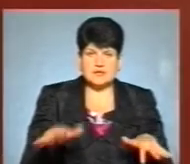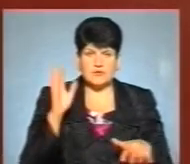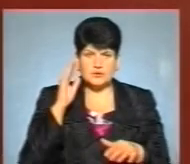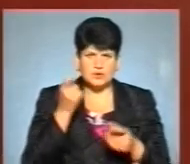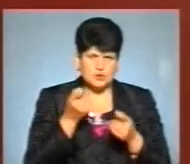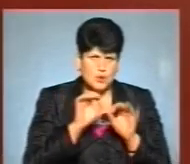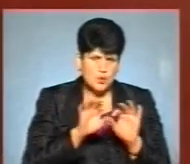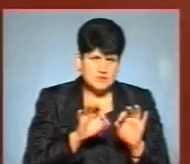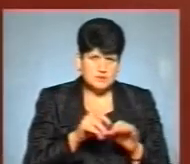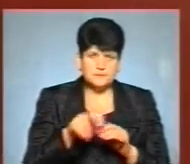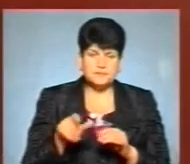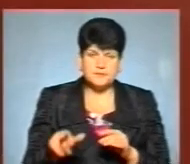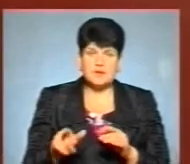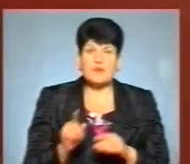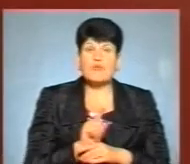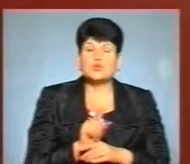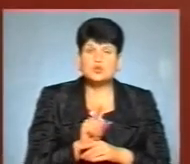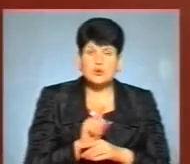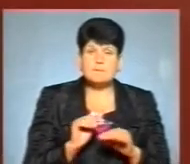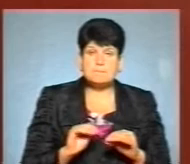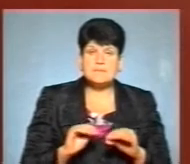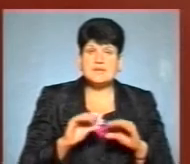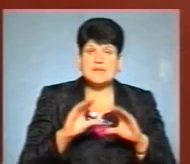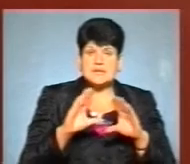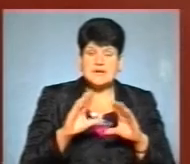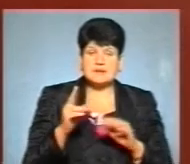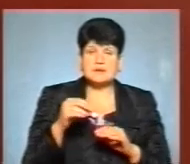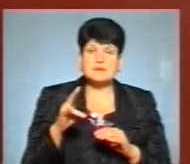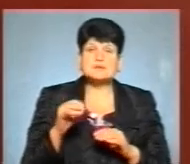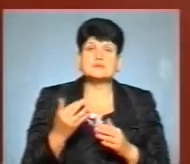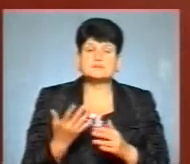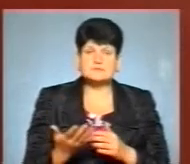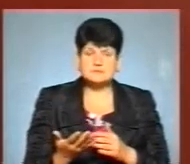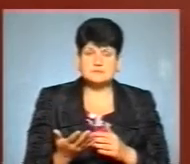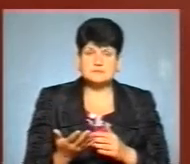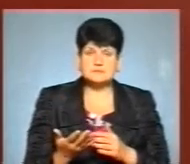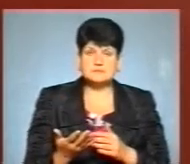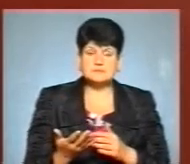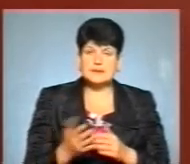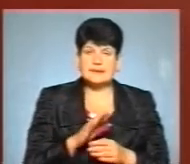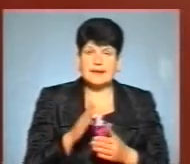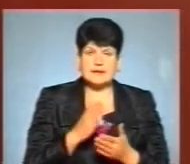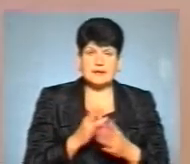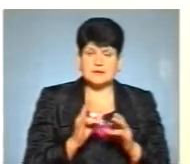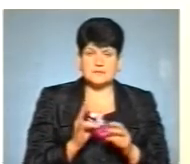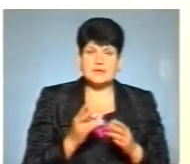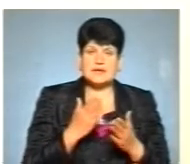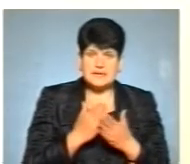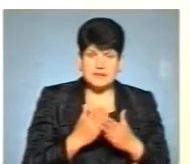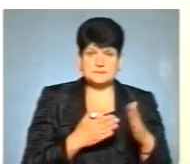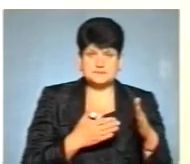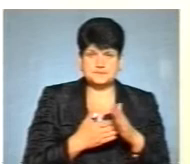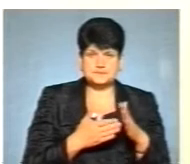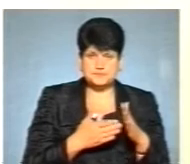трохи нашим глядачам, в межах норми підняття Дністра – це до значить, якого рівня? Тобто не гран... є небезпекою, а норми? Є граничні,